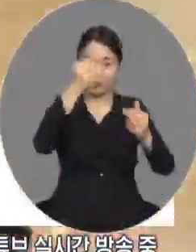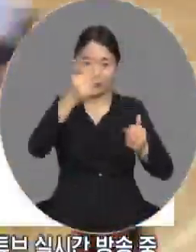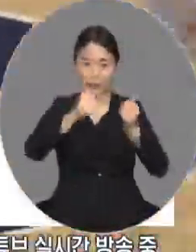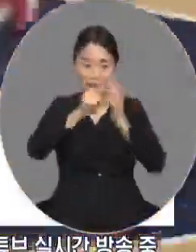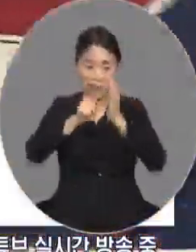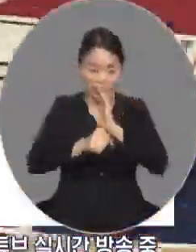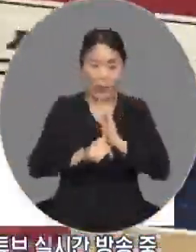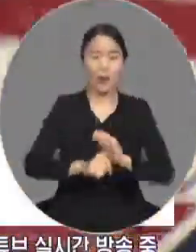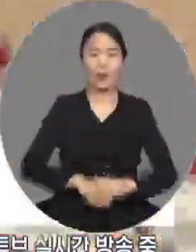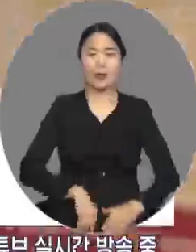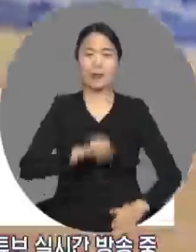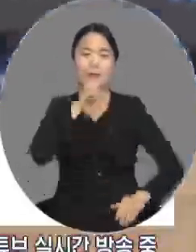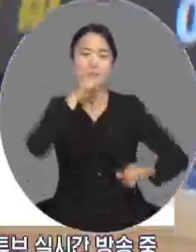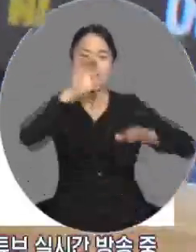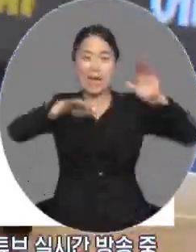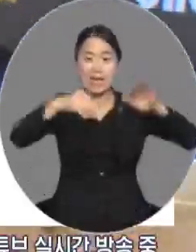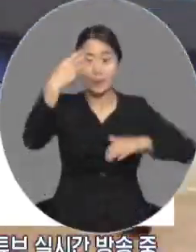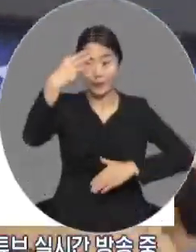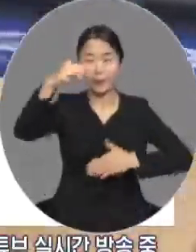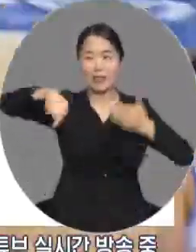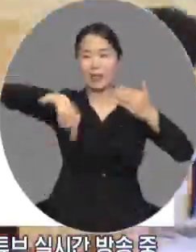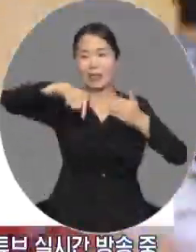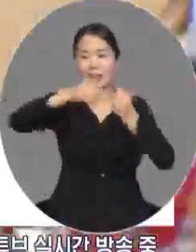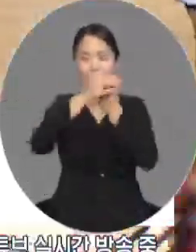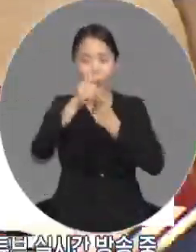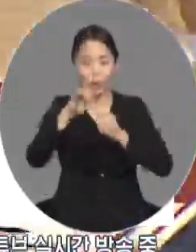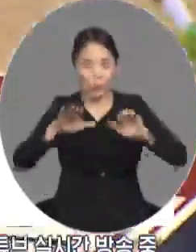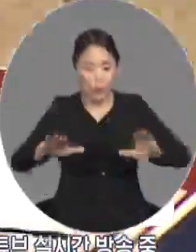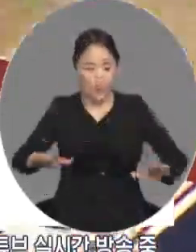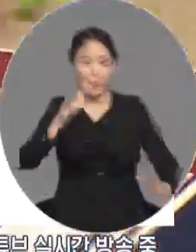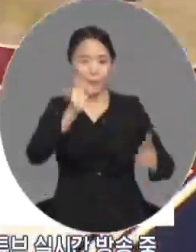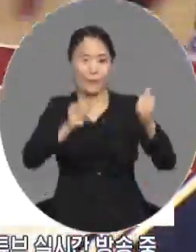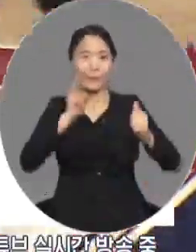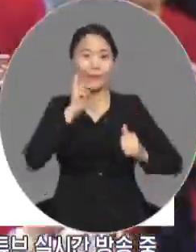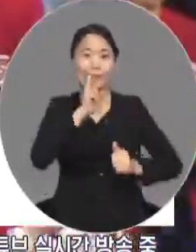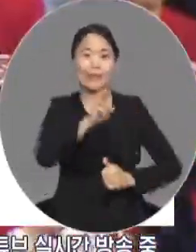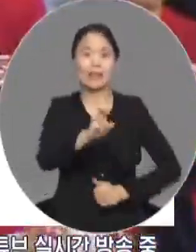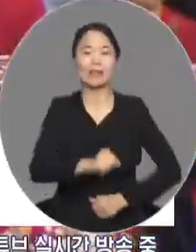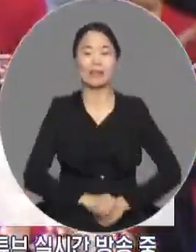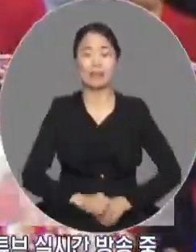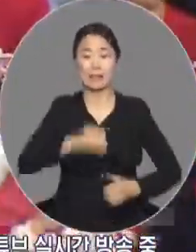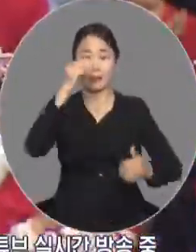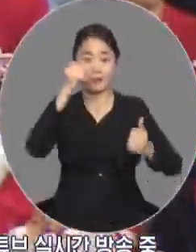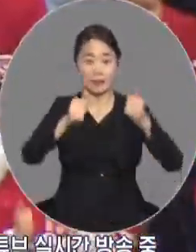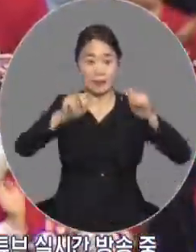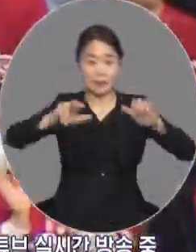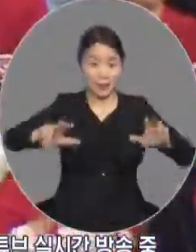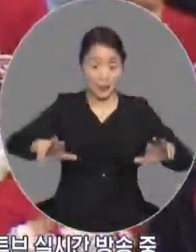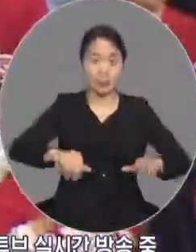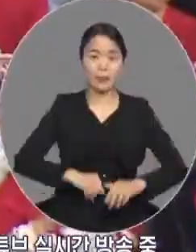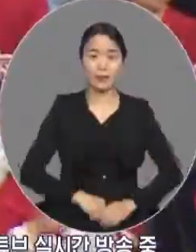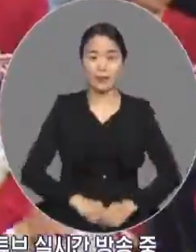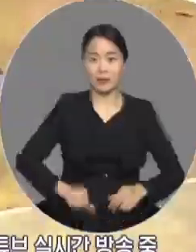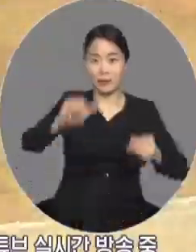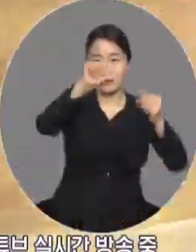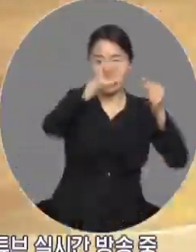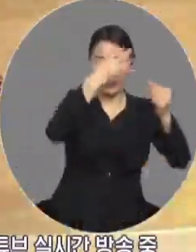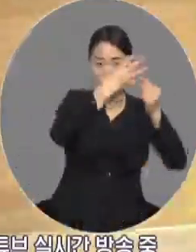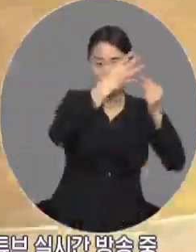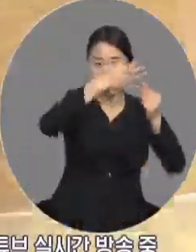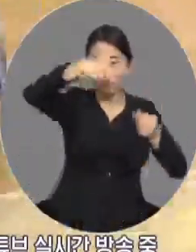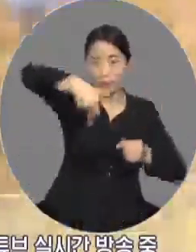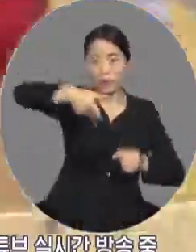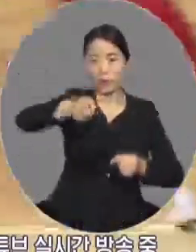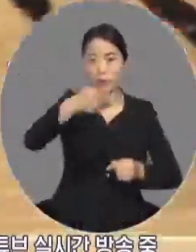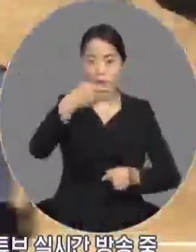갈린 만큼 오늘도 치열한 공방전이 한창입니다. 경기는 현재 4쿼터를 막 시작했는데요.